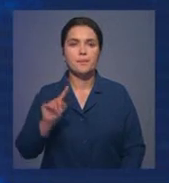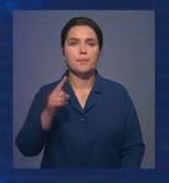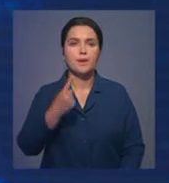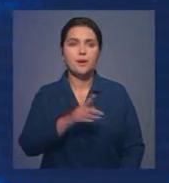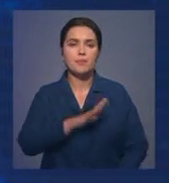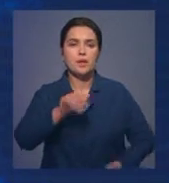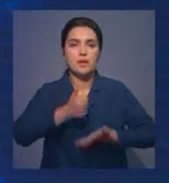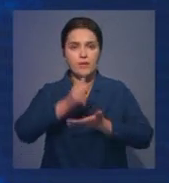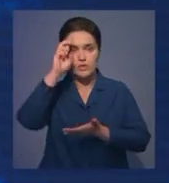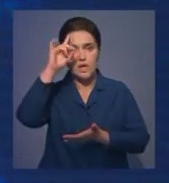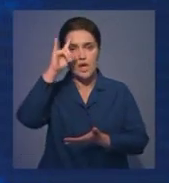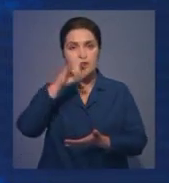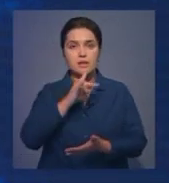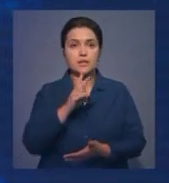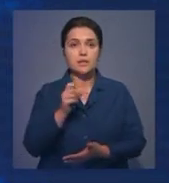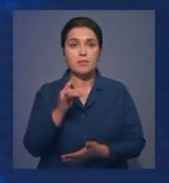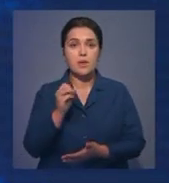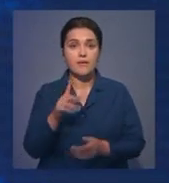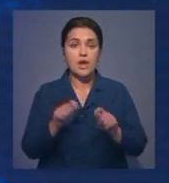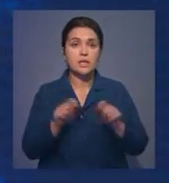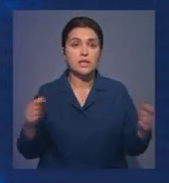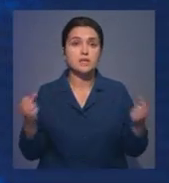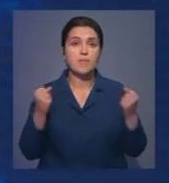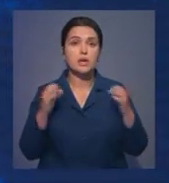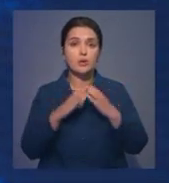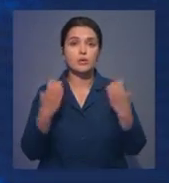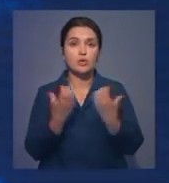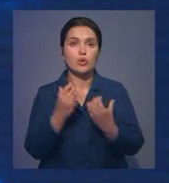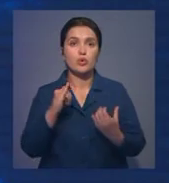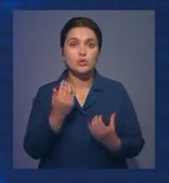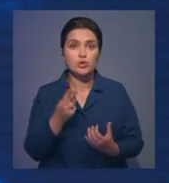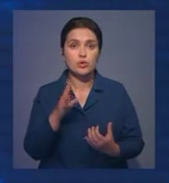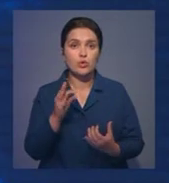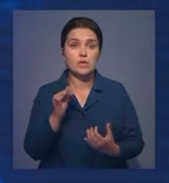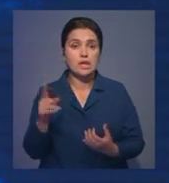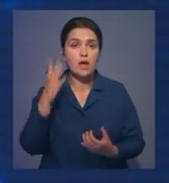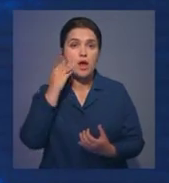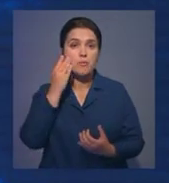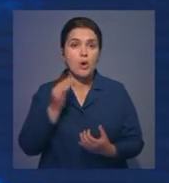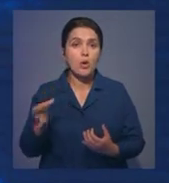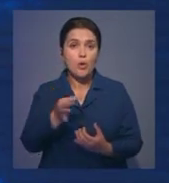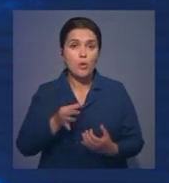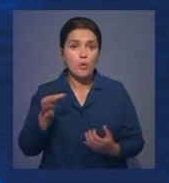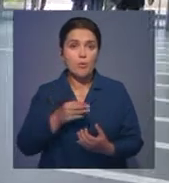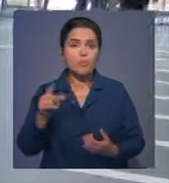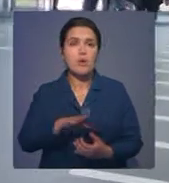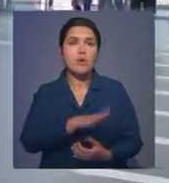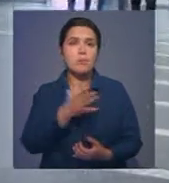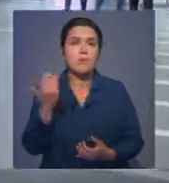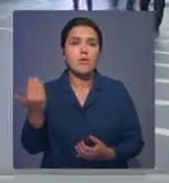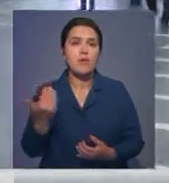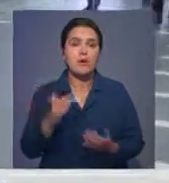Первый президент Казахстана Нурсултан Назарбаев открыл спортивный комплекс «Уш-Конор». Он расположен в Алматинской области, на малой родине Елбасы, в